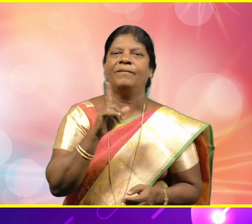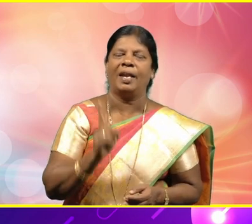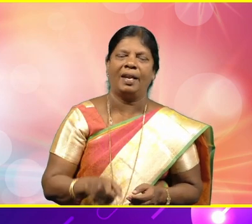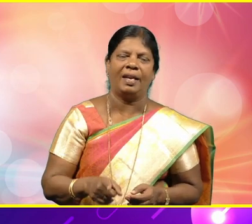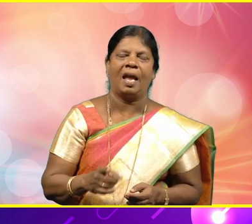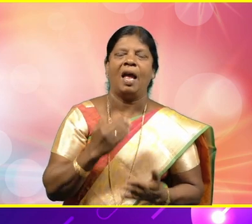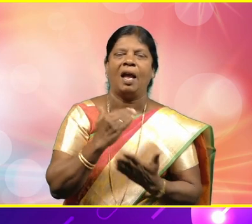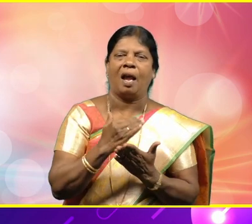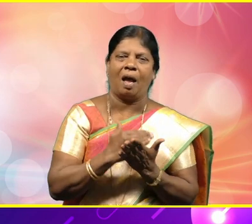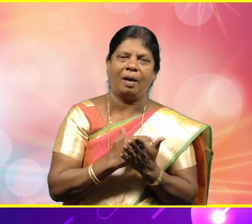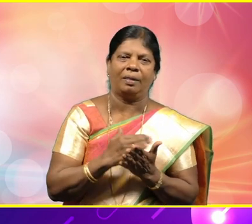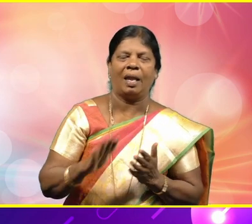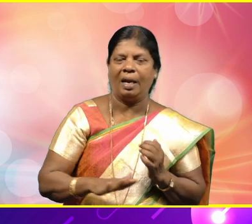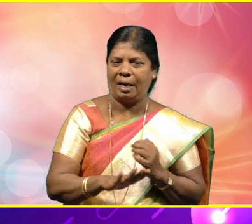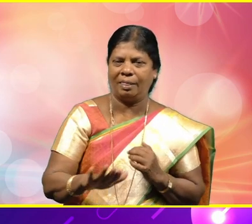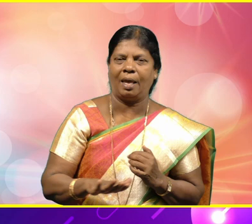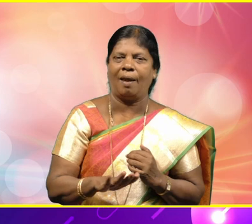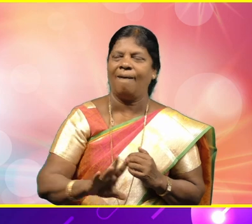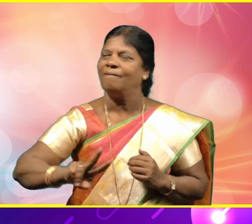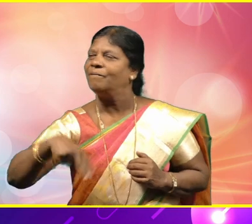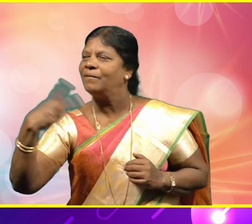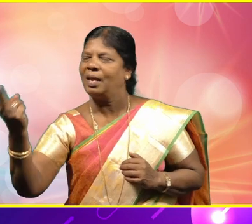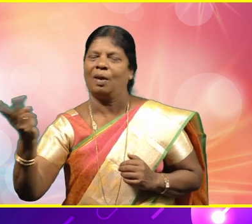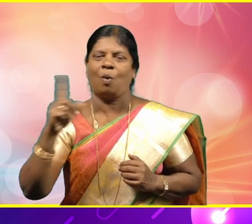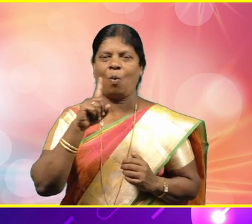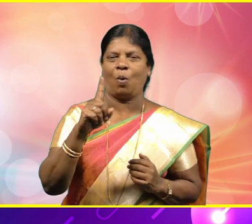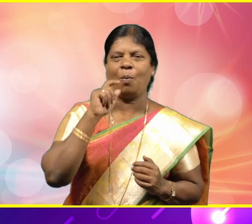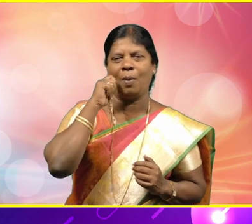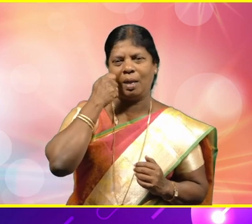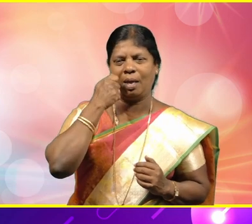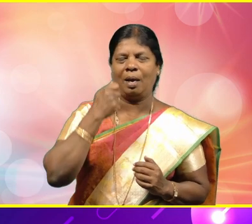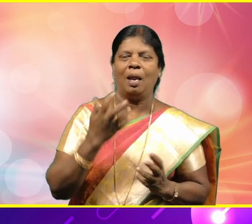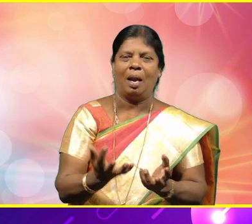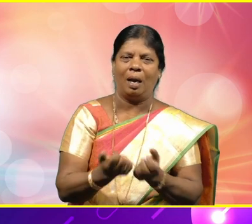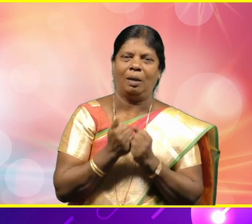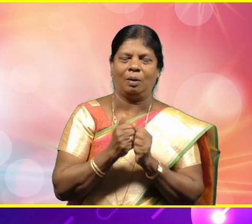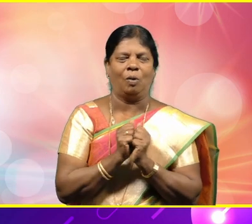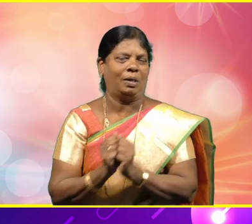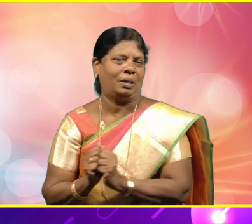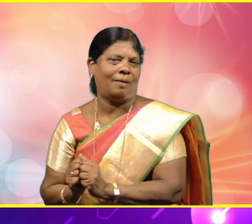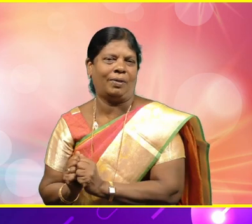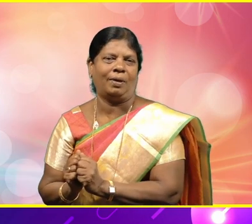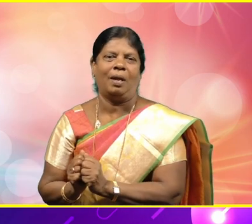வேண்டிய காரியத்தை, இடத்தை வேறு ஒருவர் எடுத்துக்கொண்டு